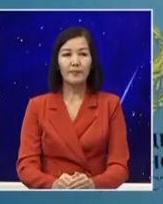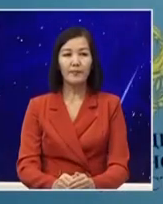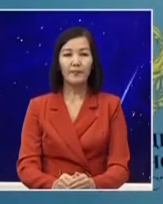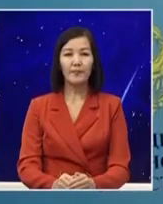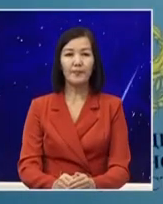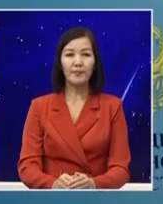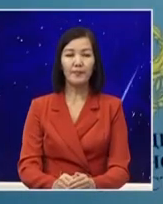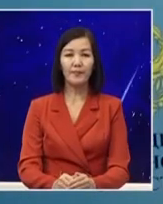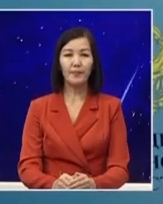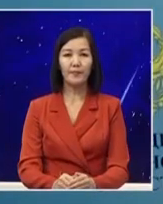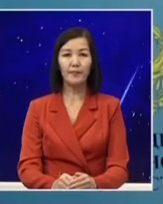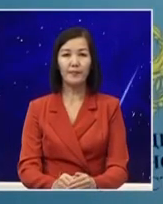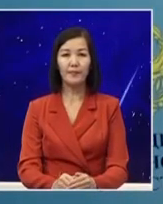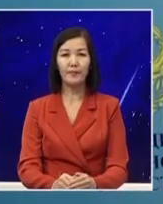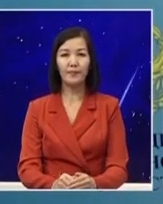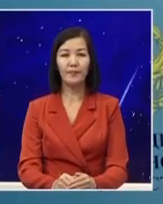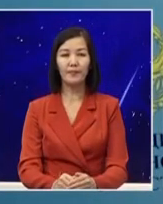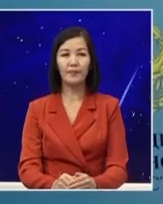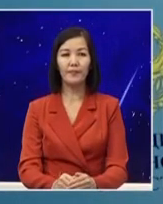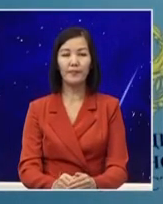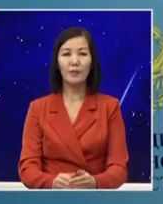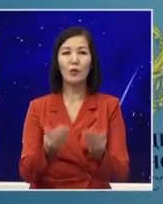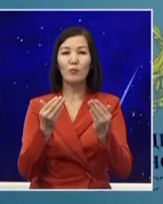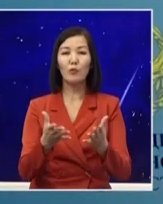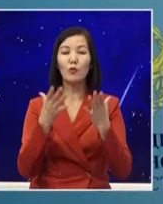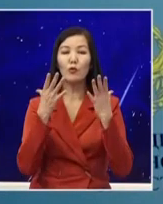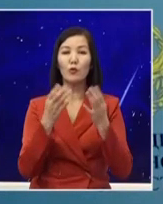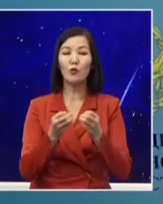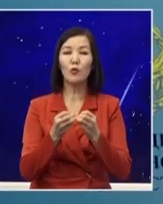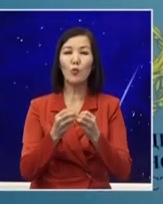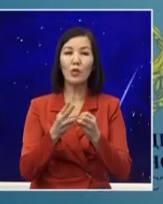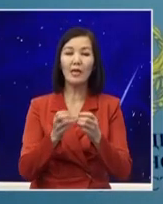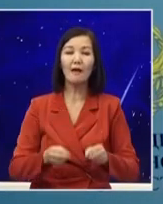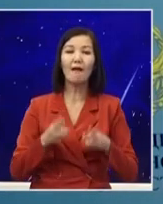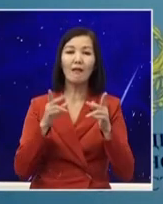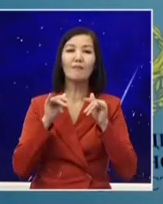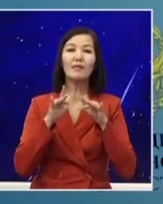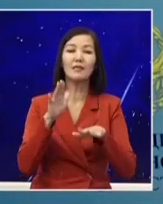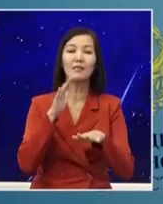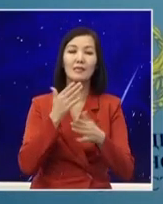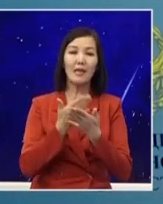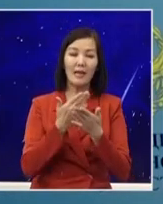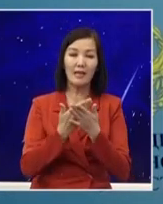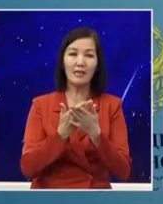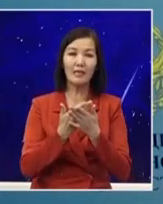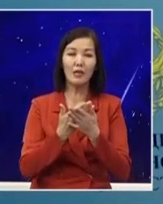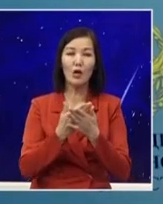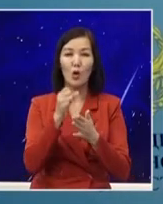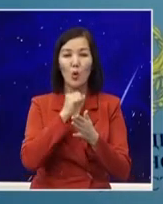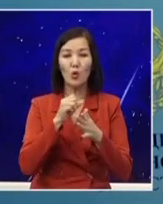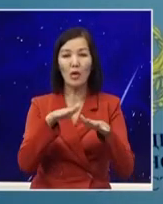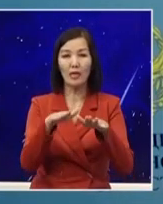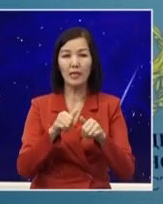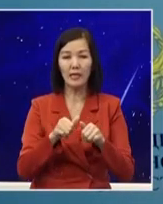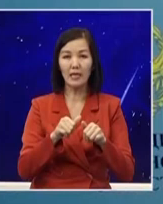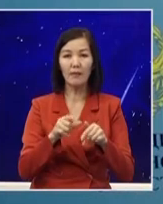Подозреваемому на сегодняшний день удалось доказать 12 эпизодов. Бүгінгі күні 12 қылмыстық іс дәлелденді. Ұрланған заттардың бір бөлігі тәркіленіп, иелеріне